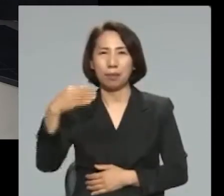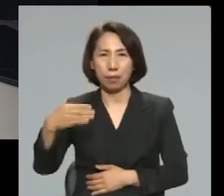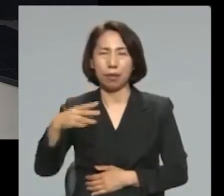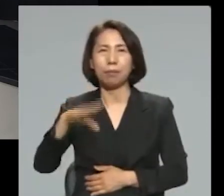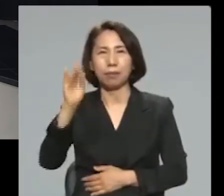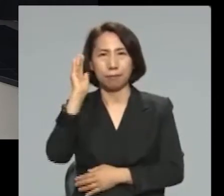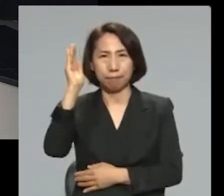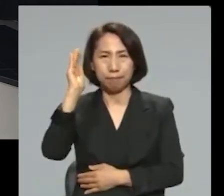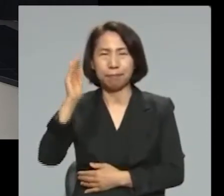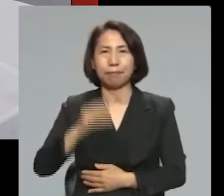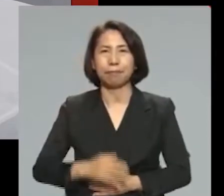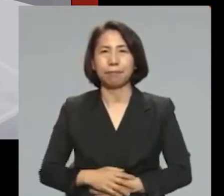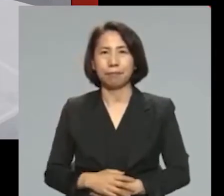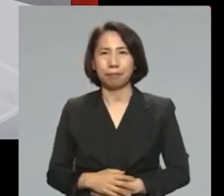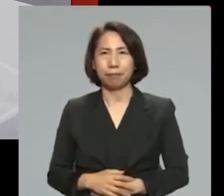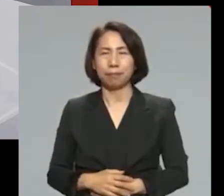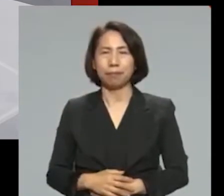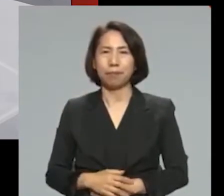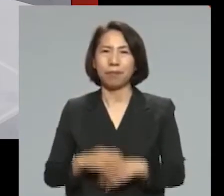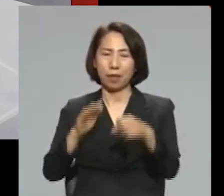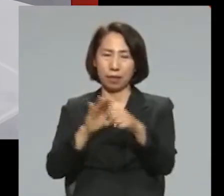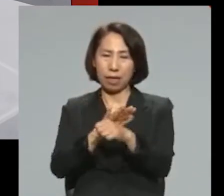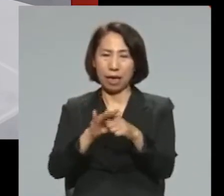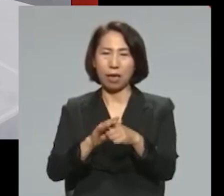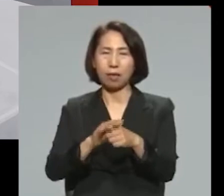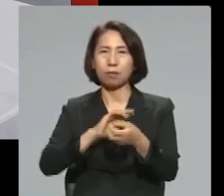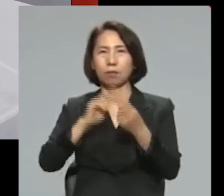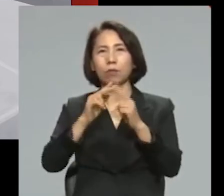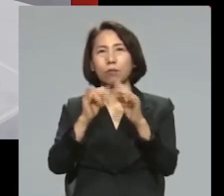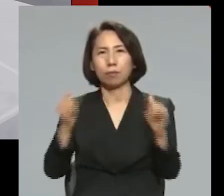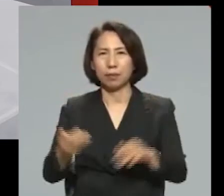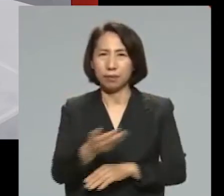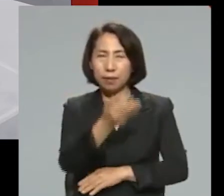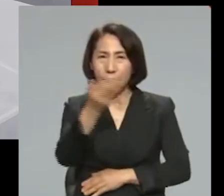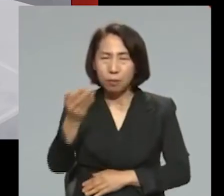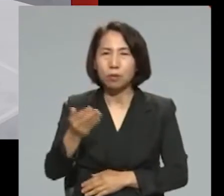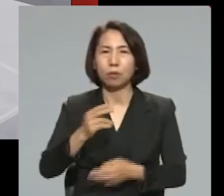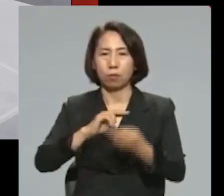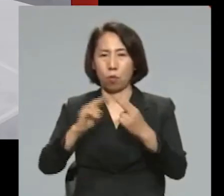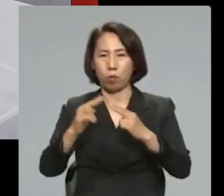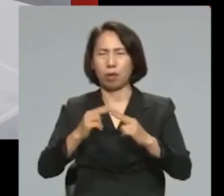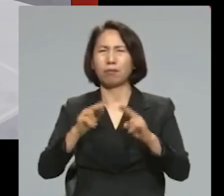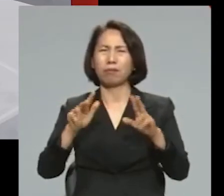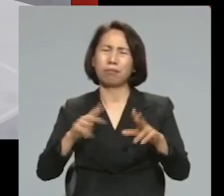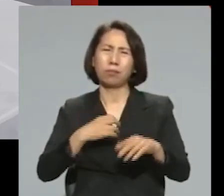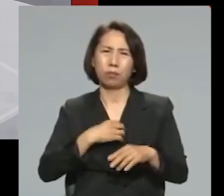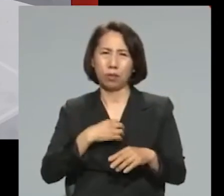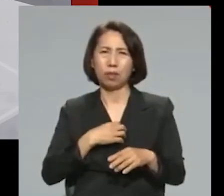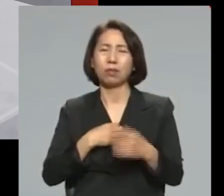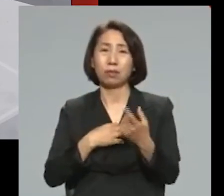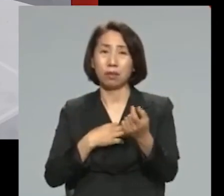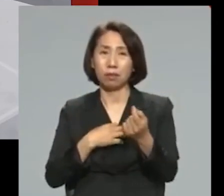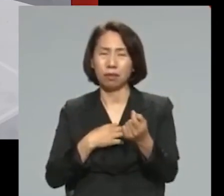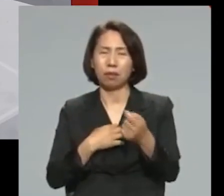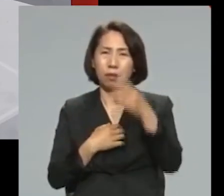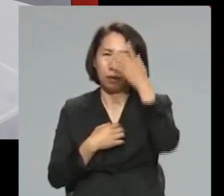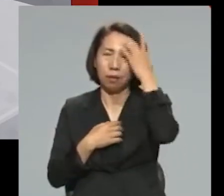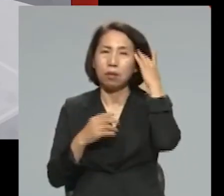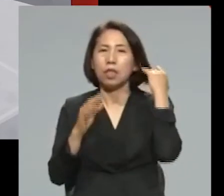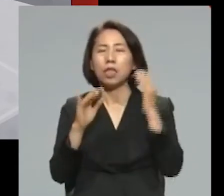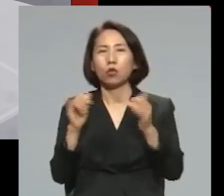하겠습니다. 예, 사랑하는 고령국민 여러분, 고령이 위기입니다. 인구